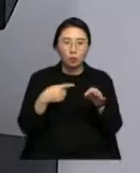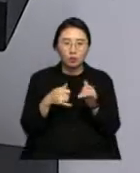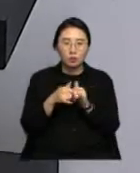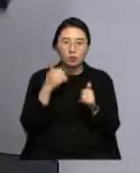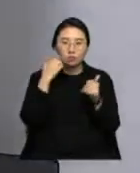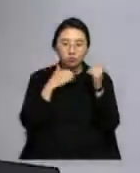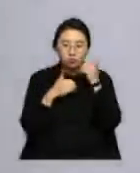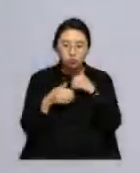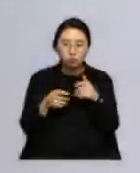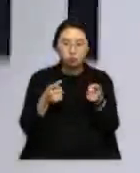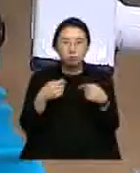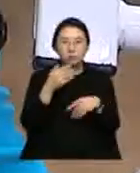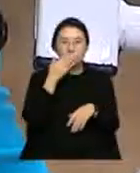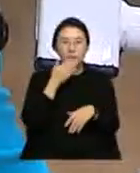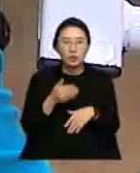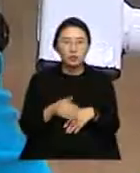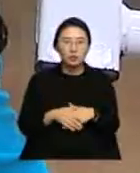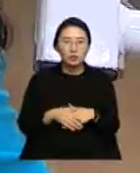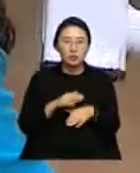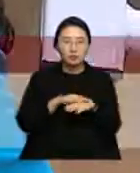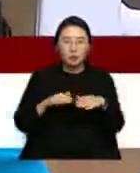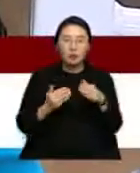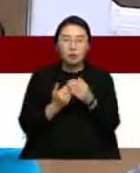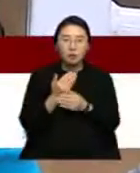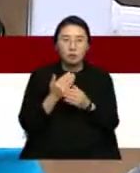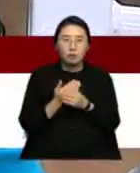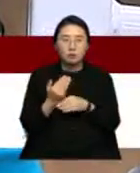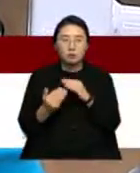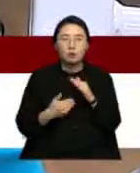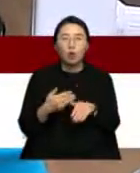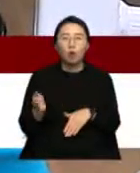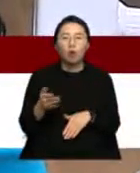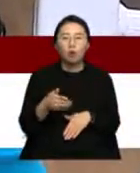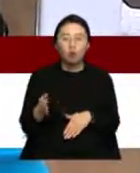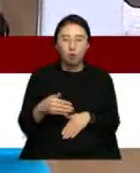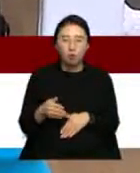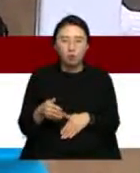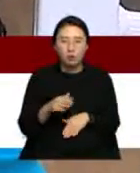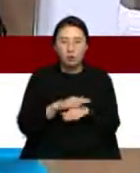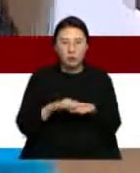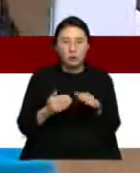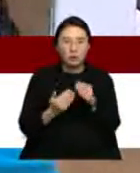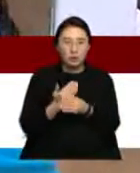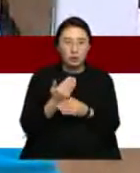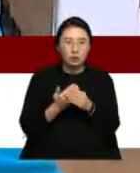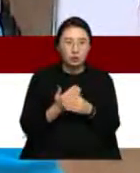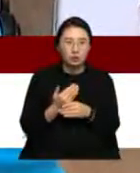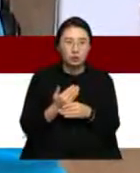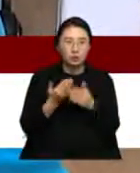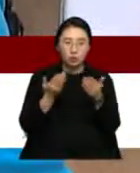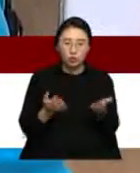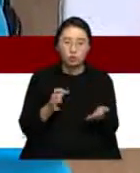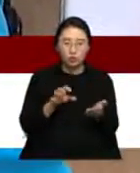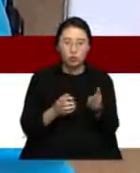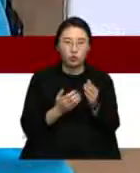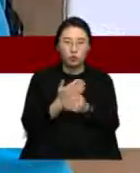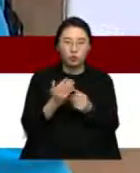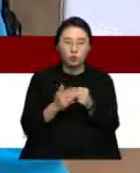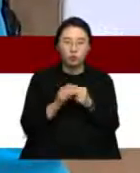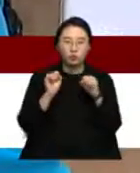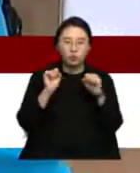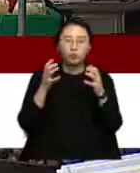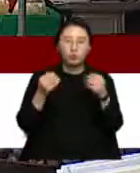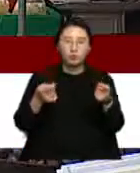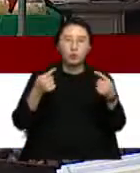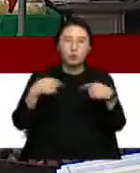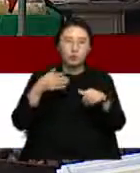누구나 이용이 가능합니다. 잘생겼다. 그전에는 이런 것도 없었는데 이게 잘생겼다. 센터가 생겼으니까 운동하러